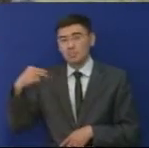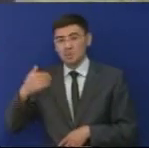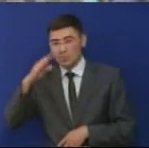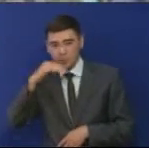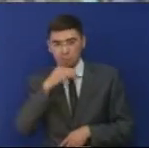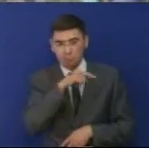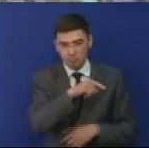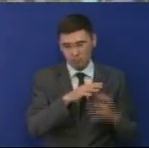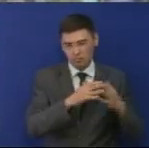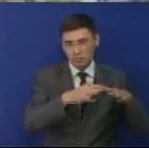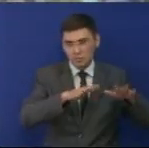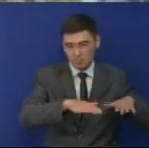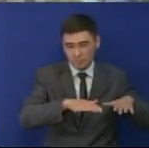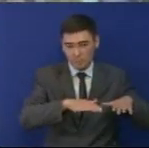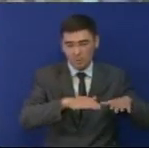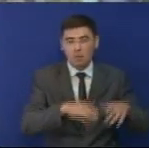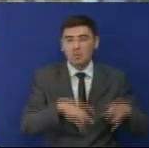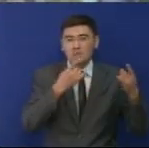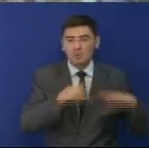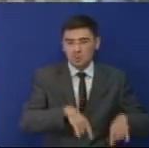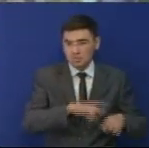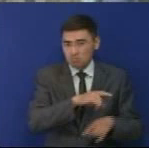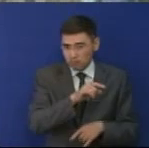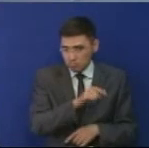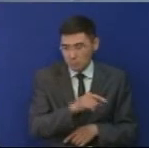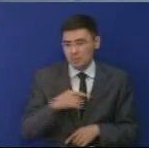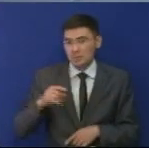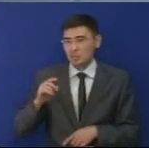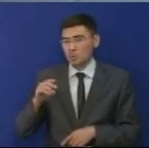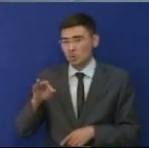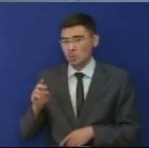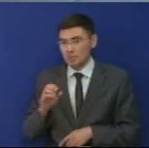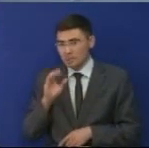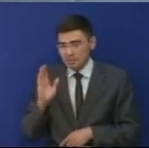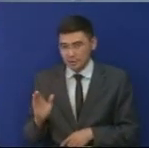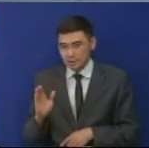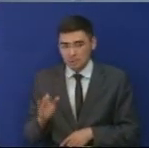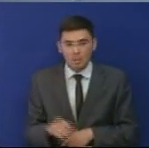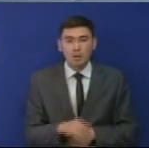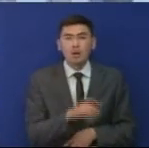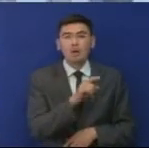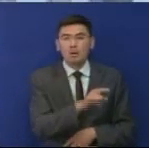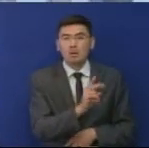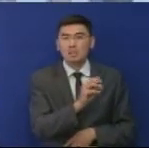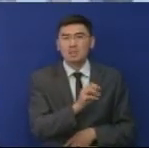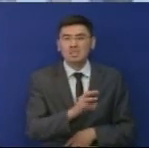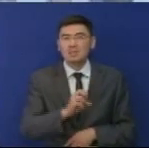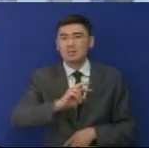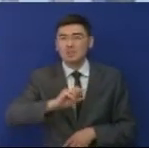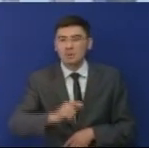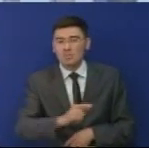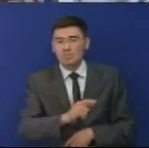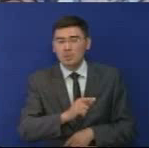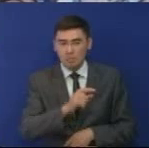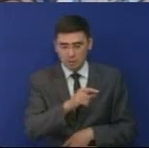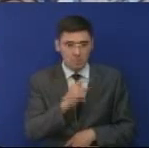Алматинской области. По-особенному гордятся сыновьями Кемеля Токаева. Здесь часто произносят имя и нынешнего главы государства, и его